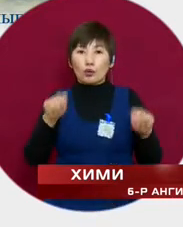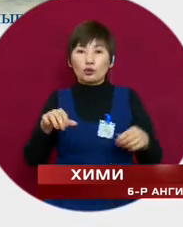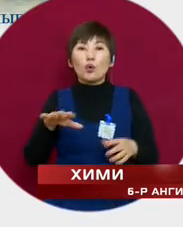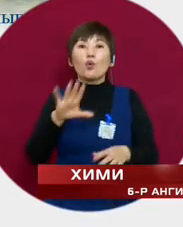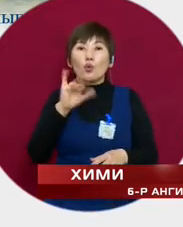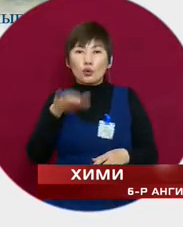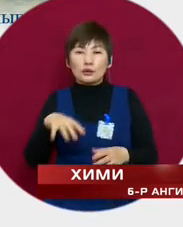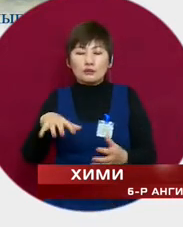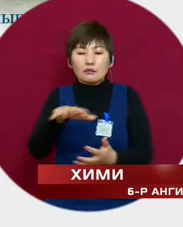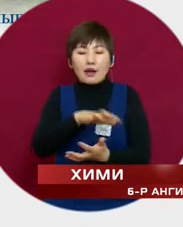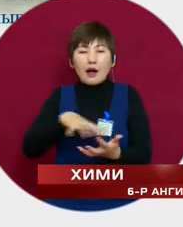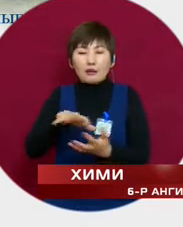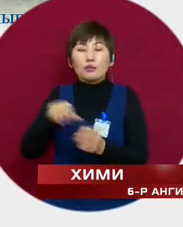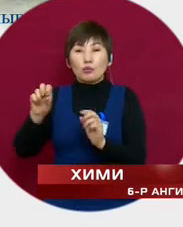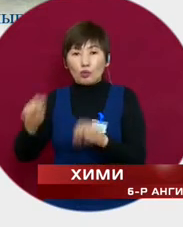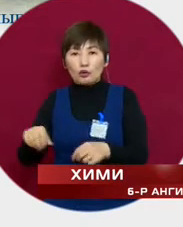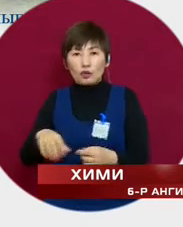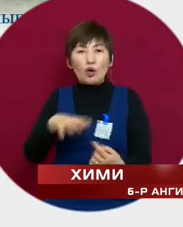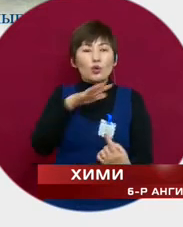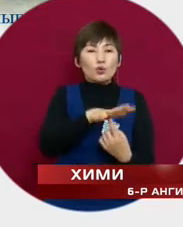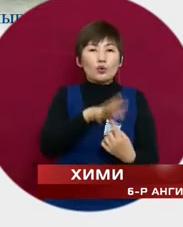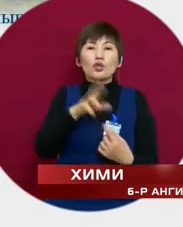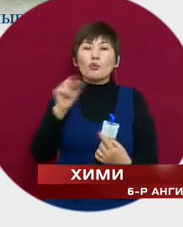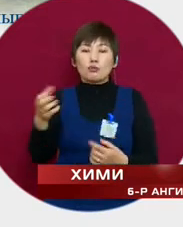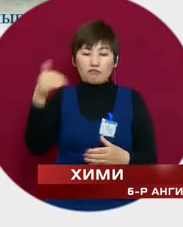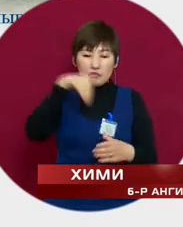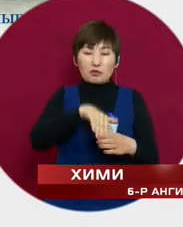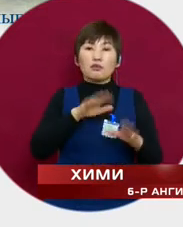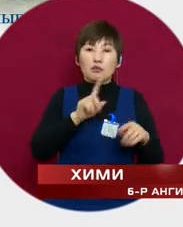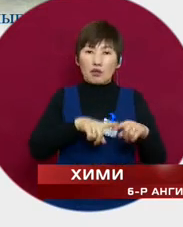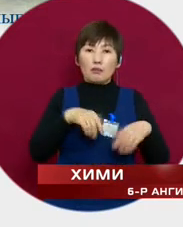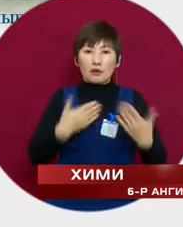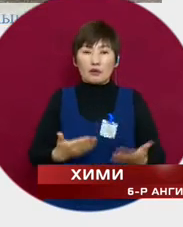сарамжуулж хэвэн болохын тулд сурлаг бодисыг нэмж өгдөг.